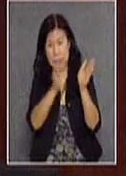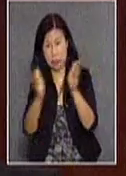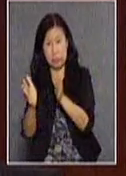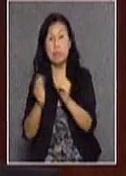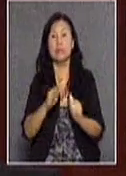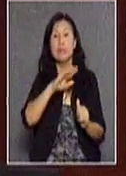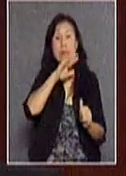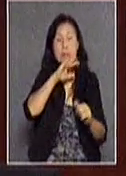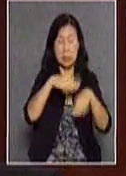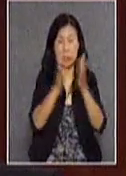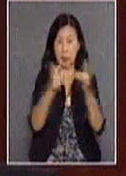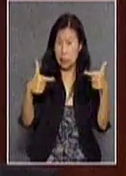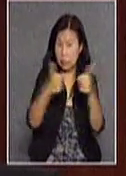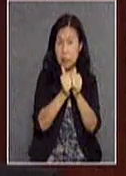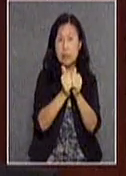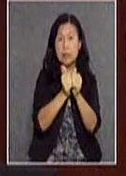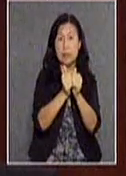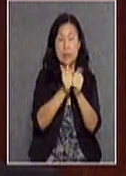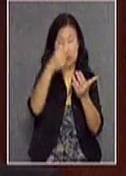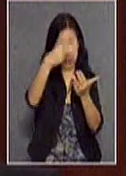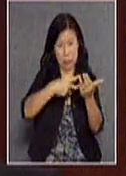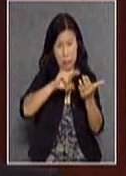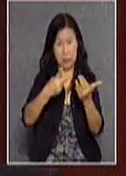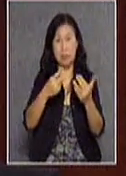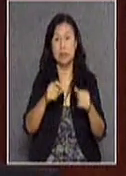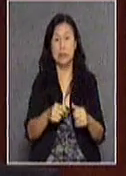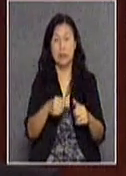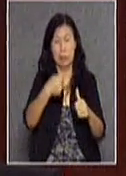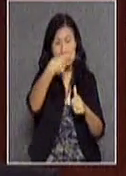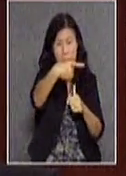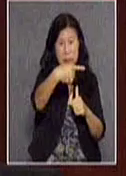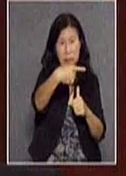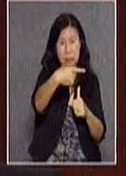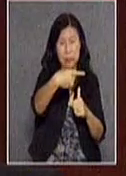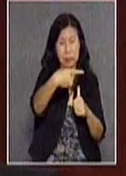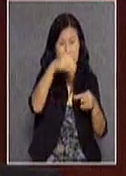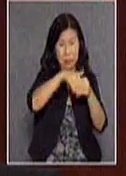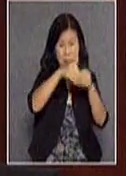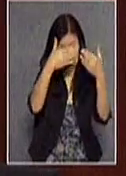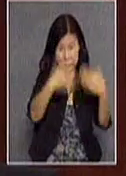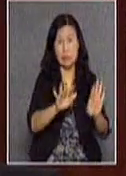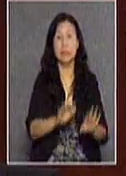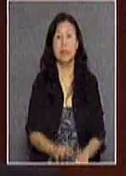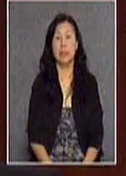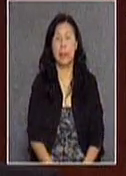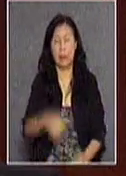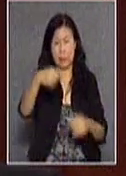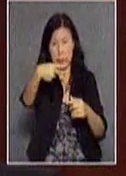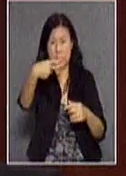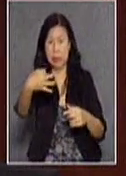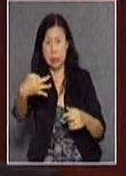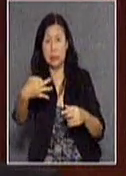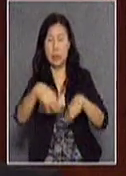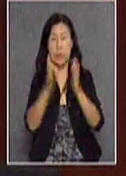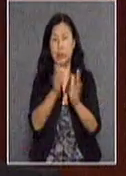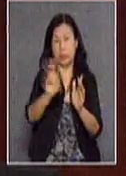有相同的修正案，第一項表決了之後呢，以後同埋